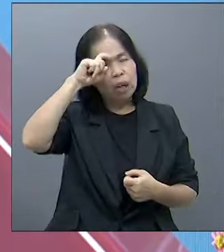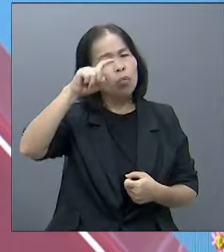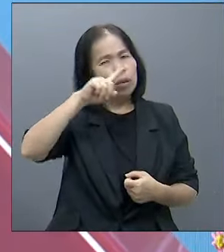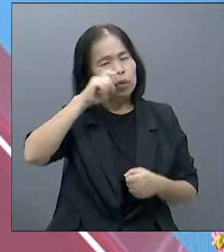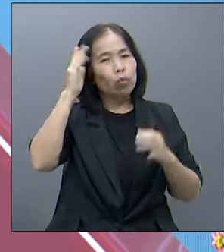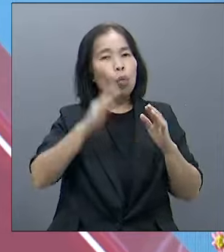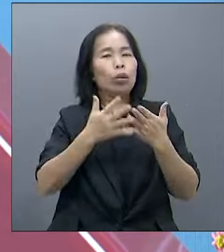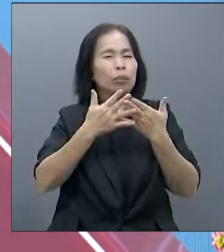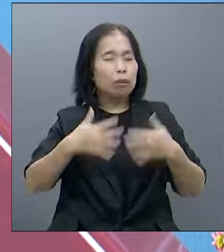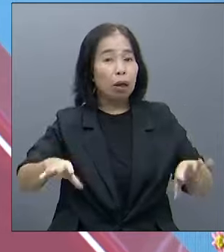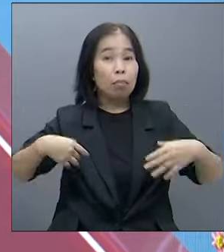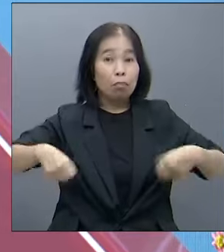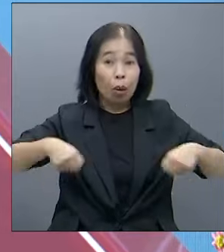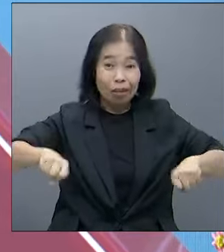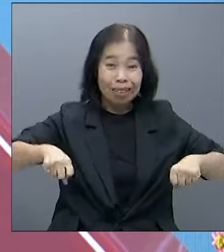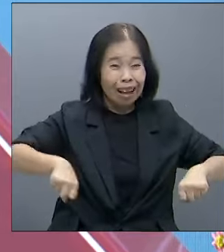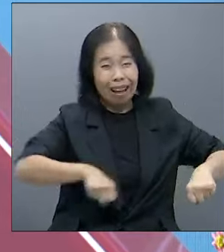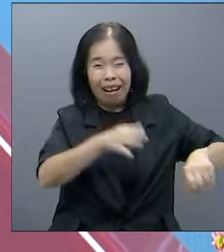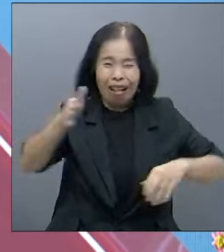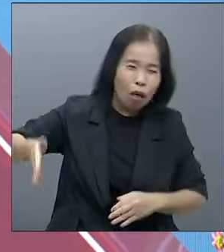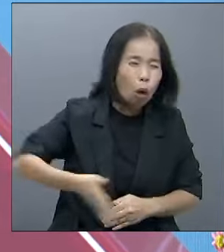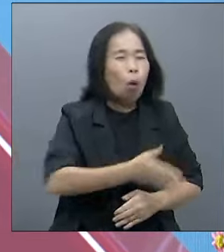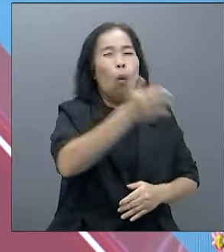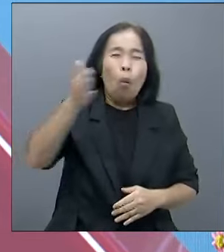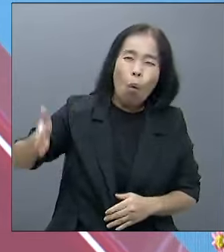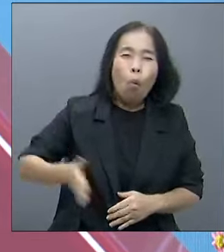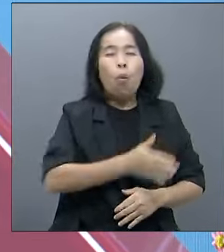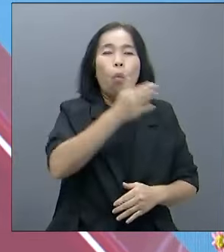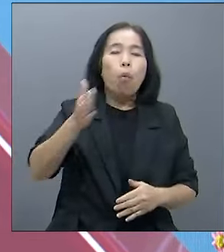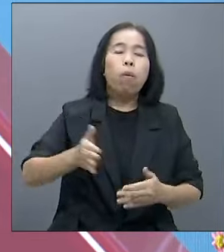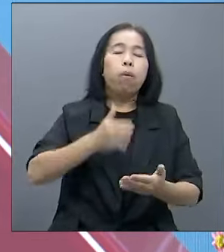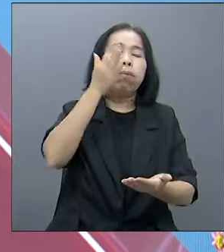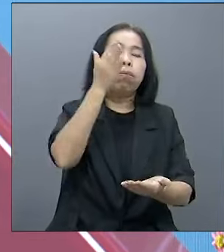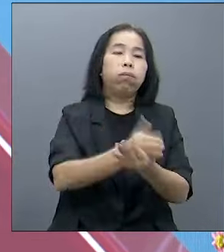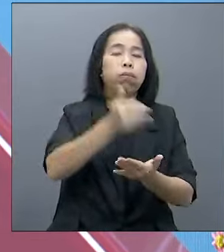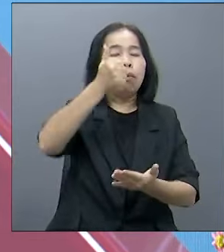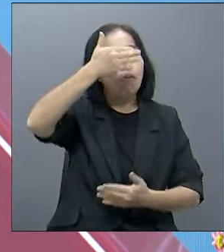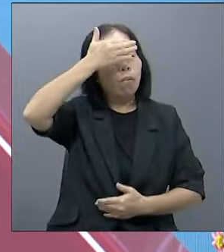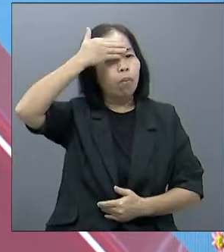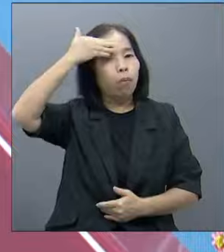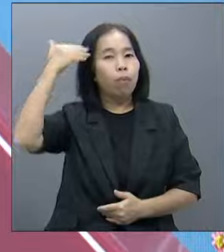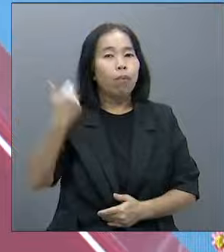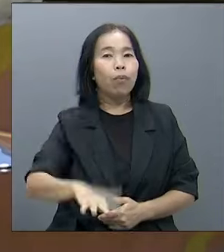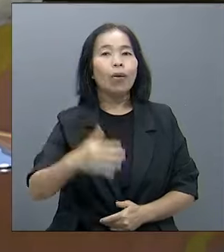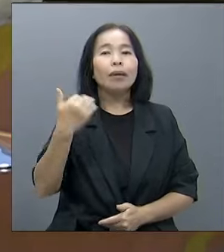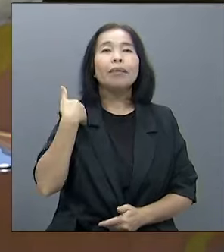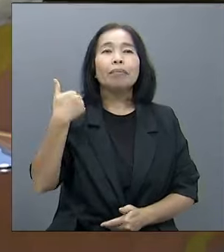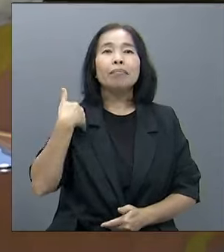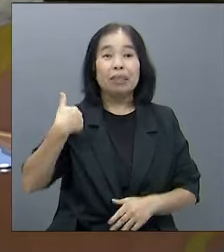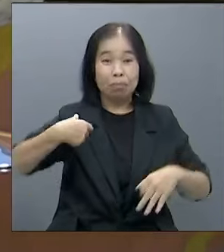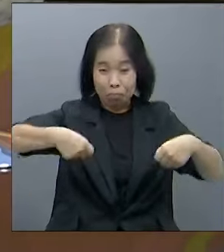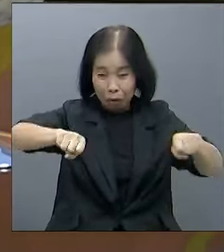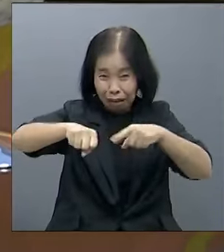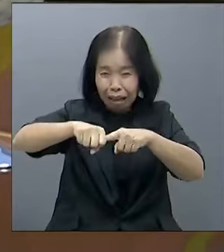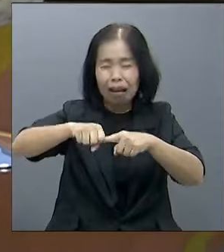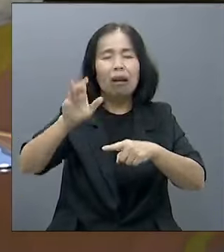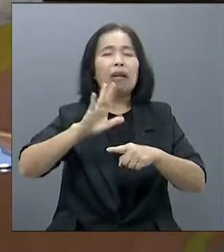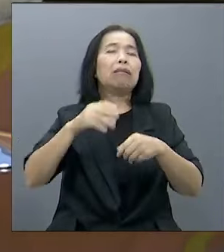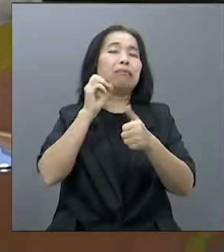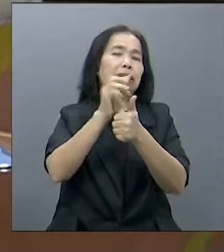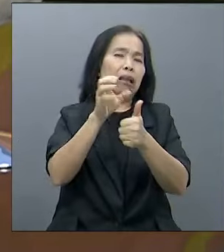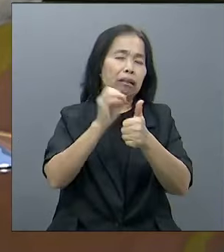ยอะก็เลยแบบโอเคก็เดี๋ยวมาวันอื่นก็ได ้ ก็เลยไปกินเป็ดพะโล้ในซอยติดเ ลยนะ บางที เลยไปกินบาง ทีแล้วก็เต้นแฟร์เลย